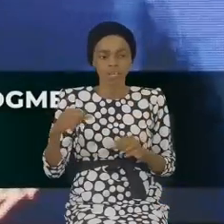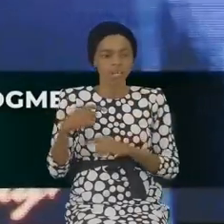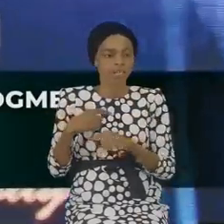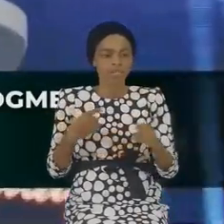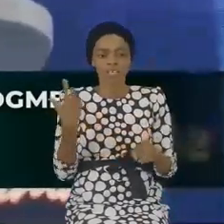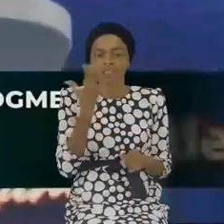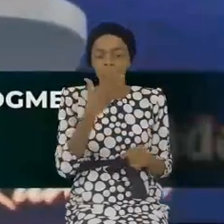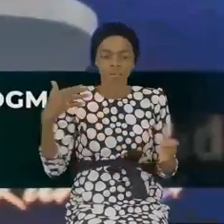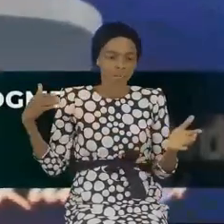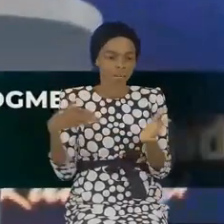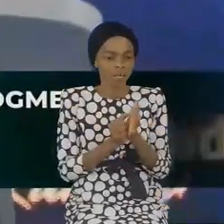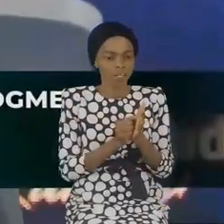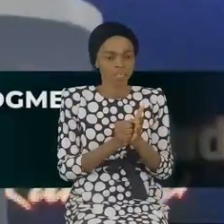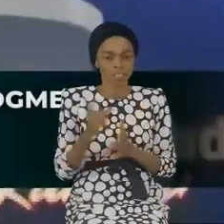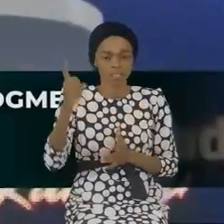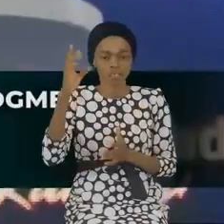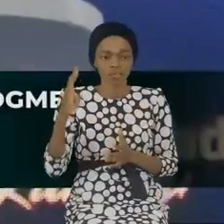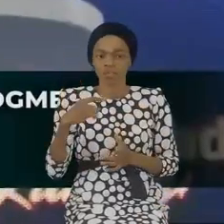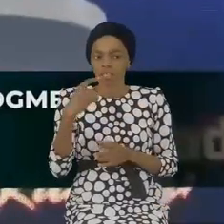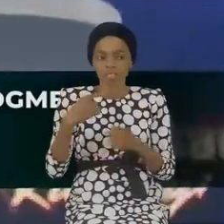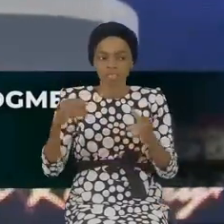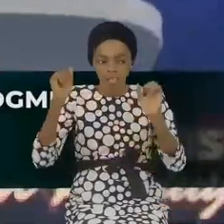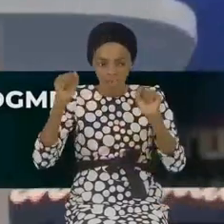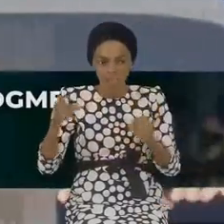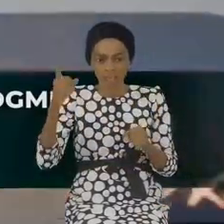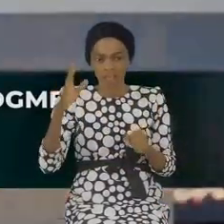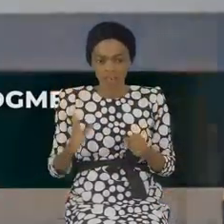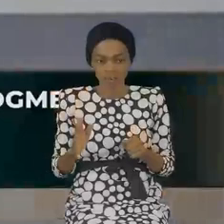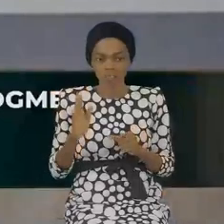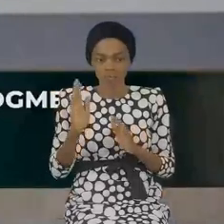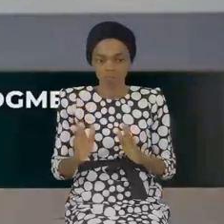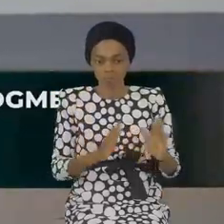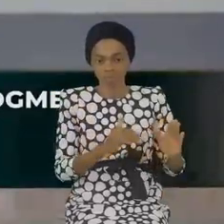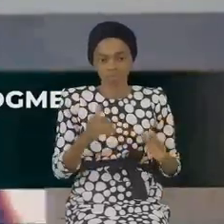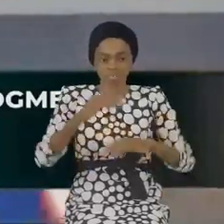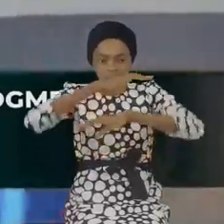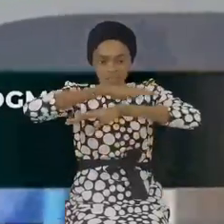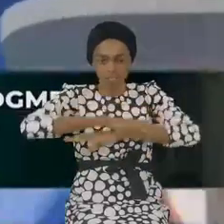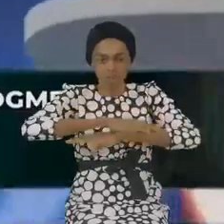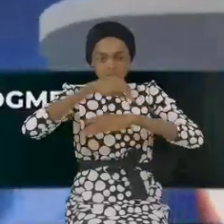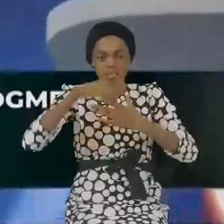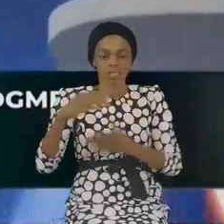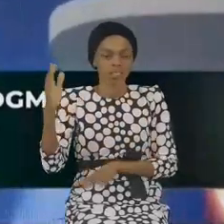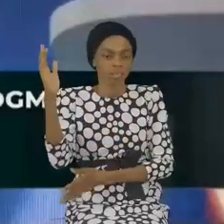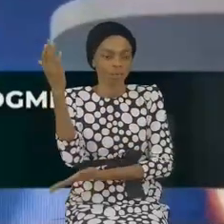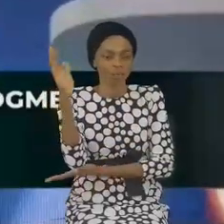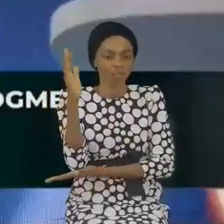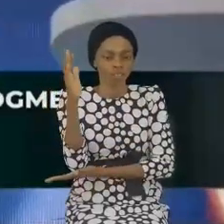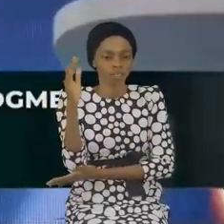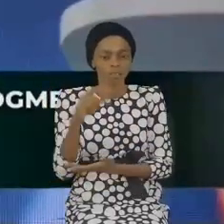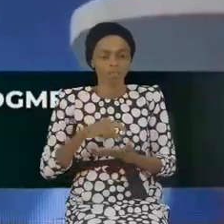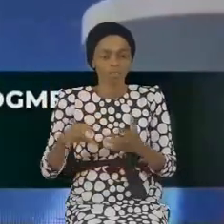Ils dirent, Dieu pourrait-il dresser une table dans le désert? Verset